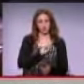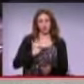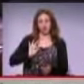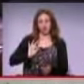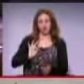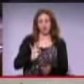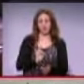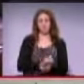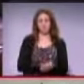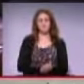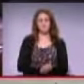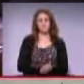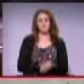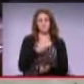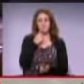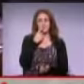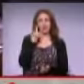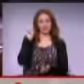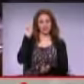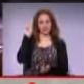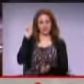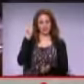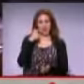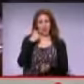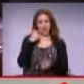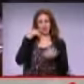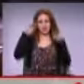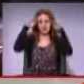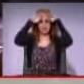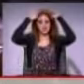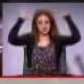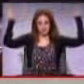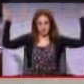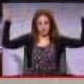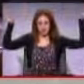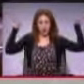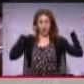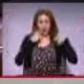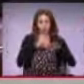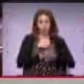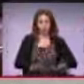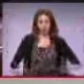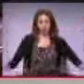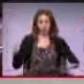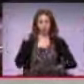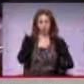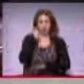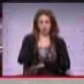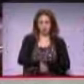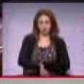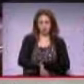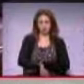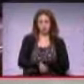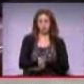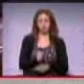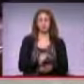الرحيم. لله ما في السماوات وما في الأرض،